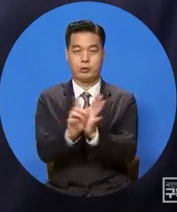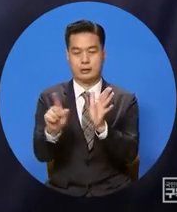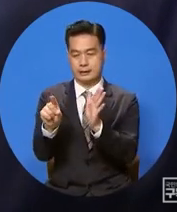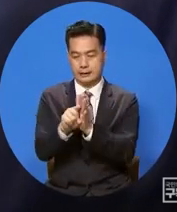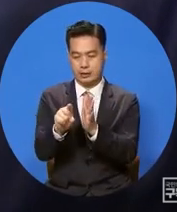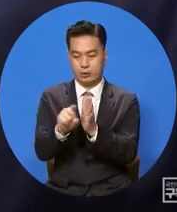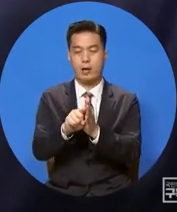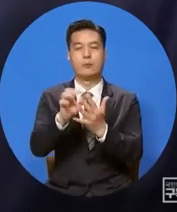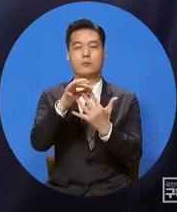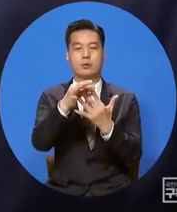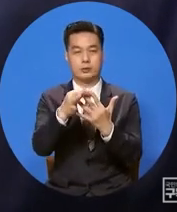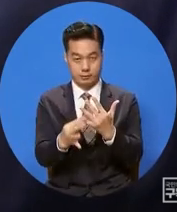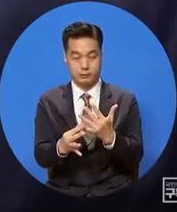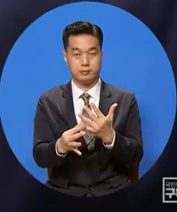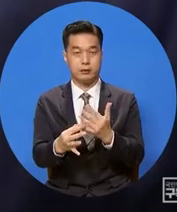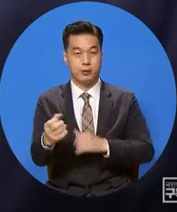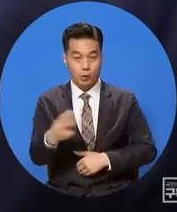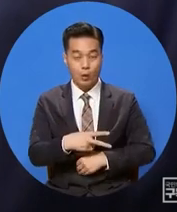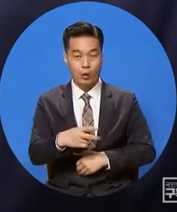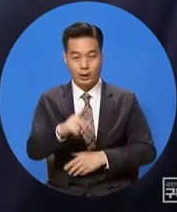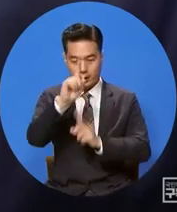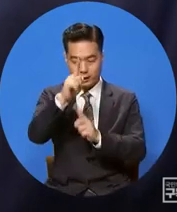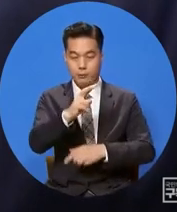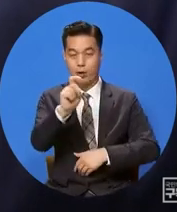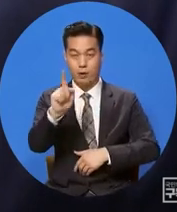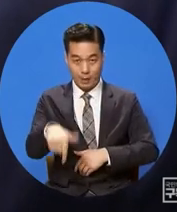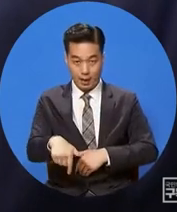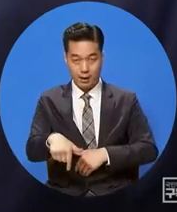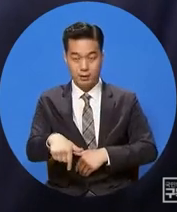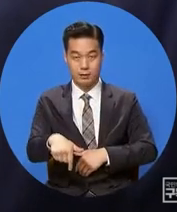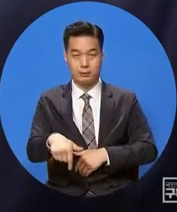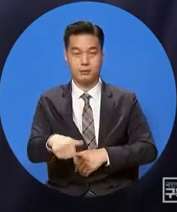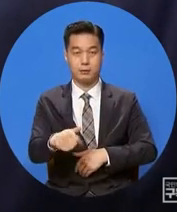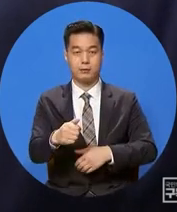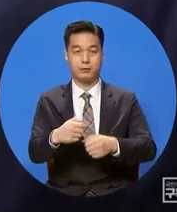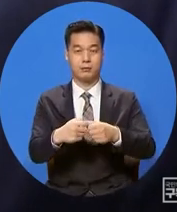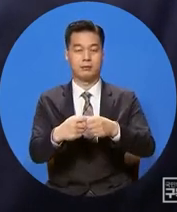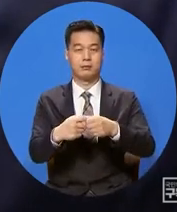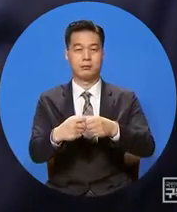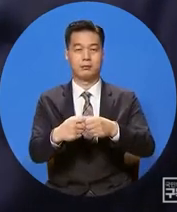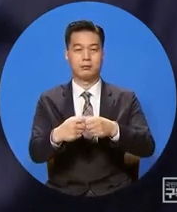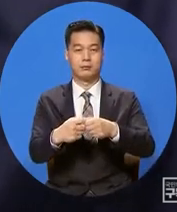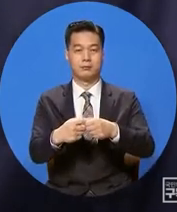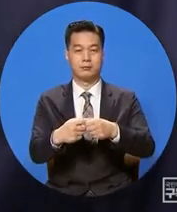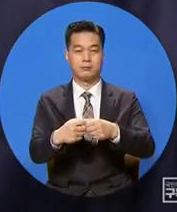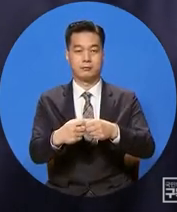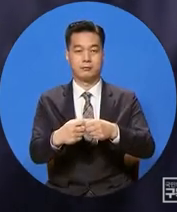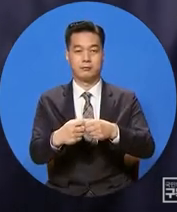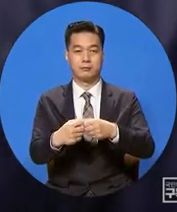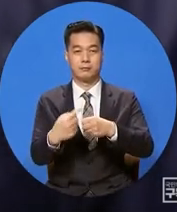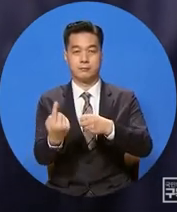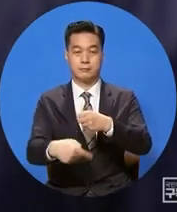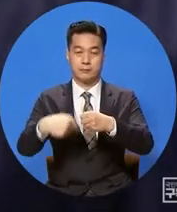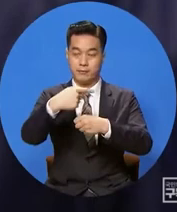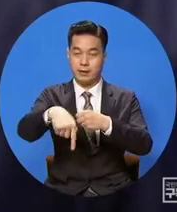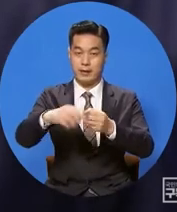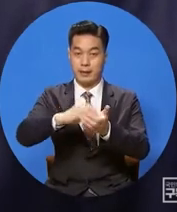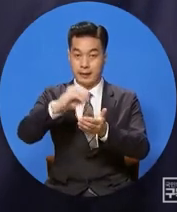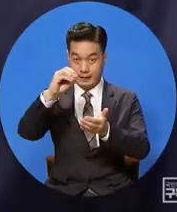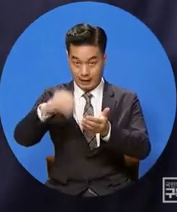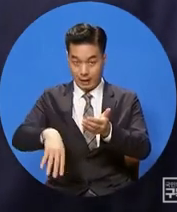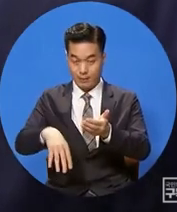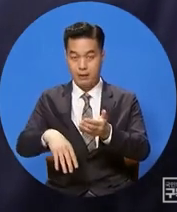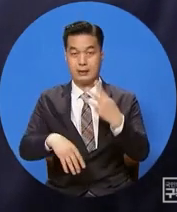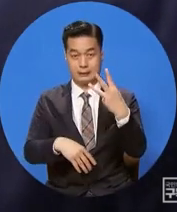신뢰 프로세스, 네. 이명박 정부는 비핵개방 3천, 그리고 노무현